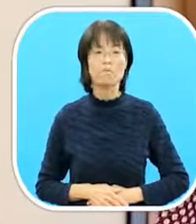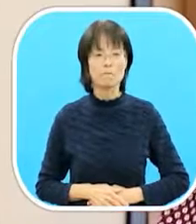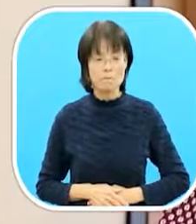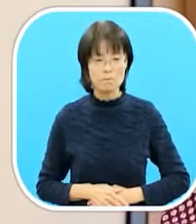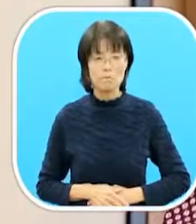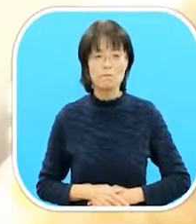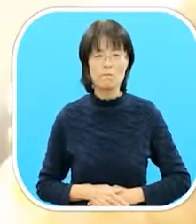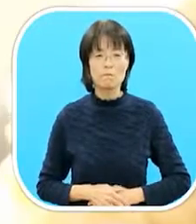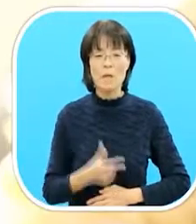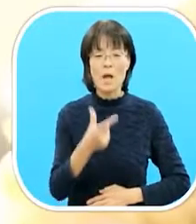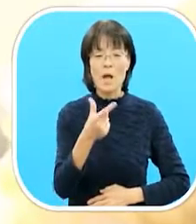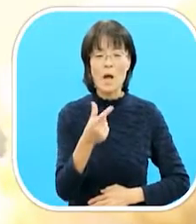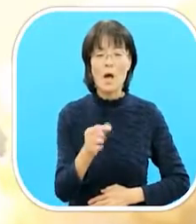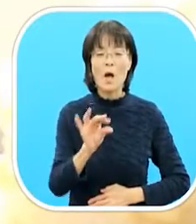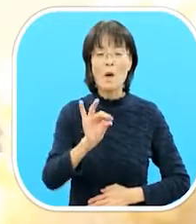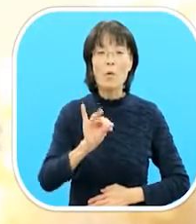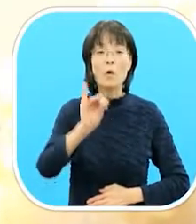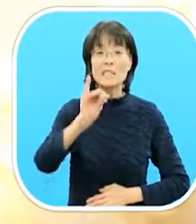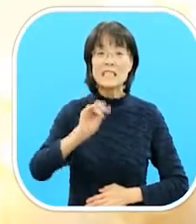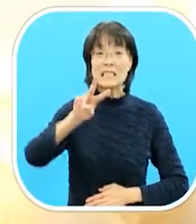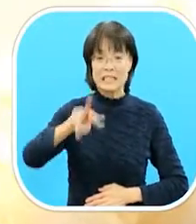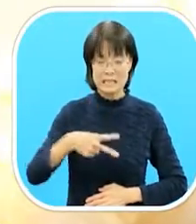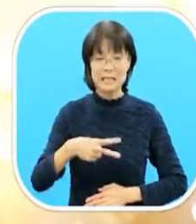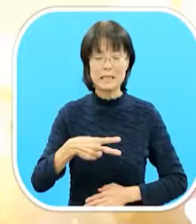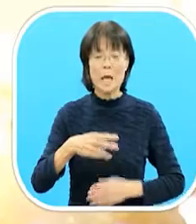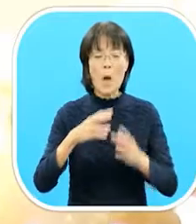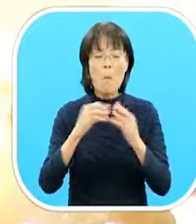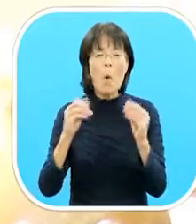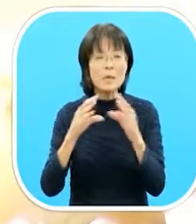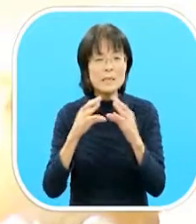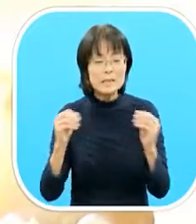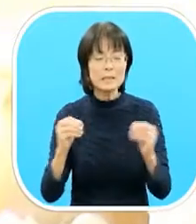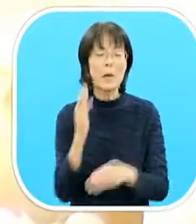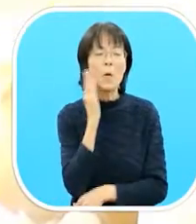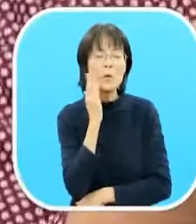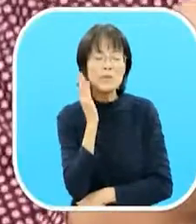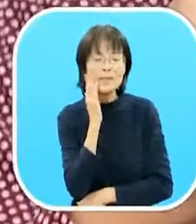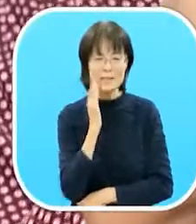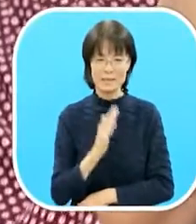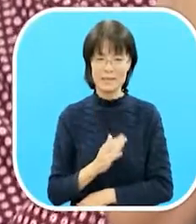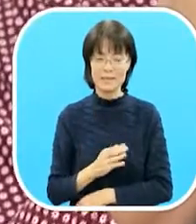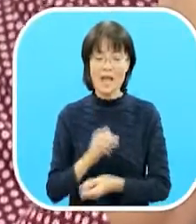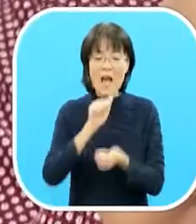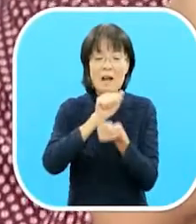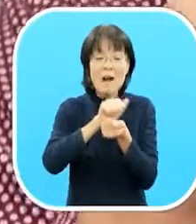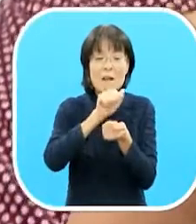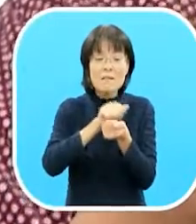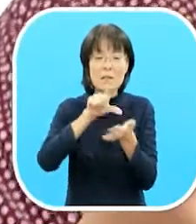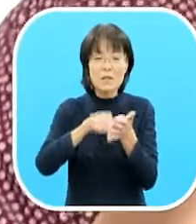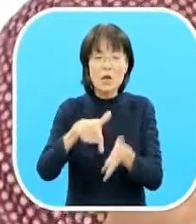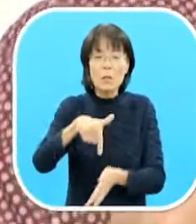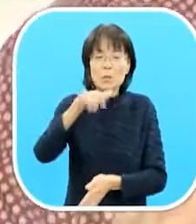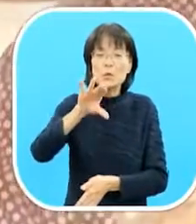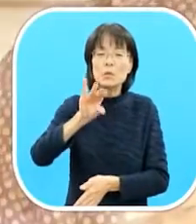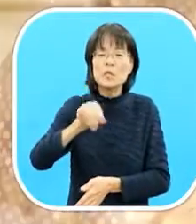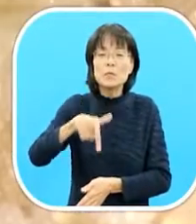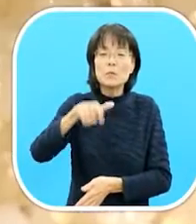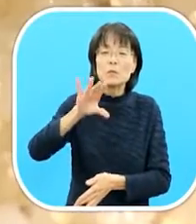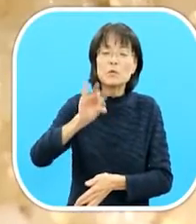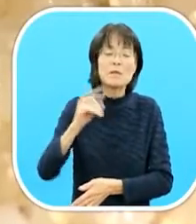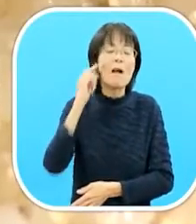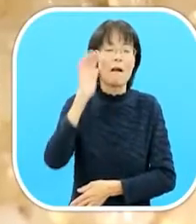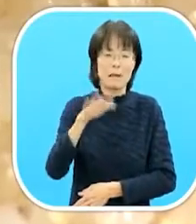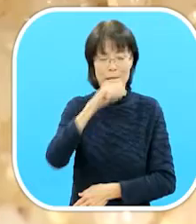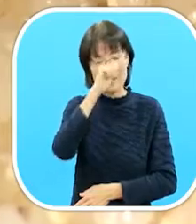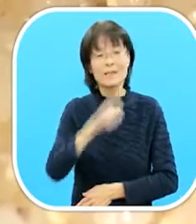うん、うん、もっちりしてて美味しいですね。噛んだ時のプチプチ感もまたいいです